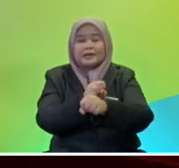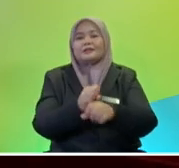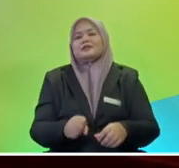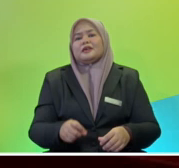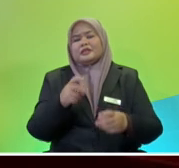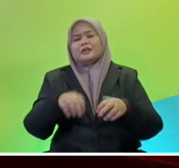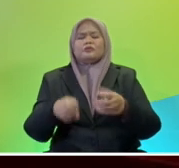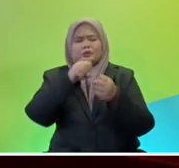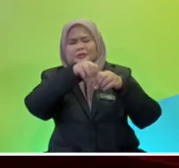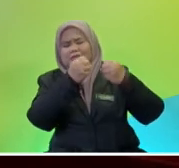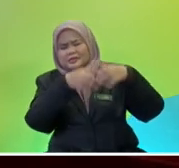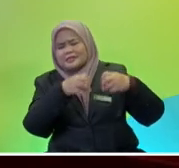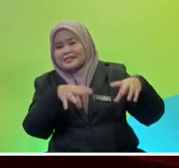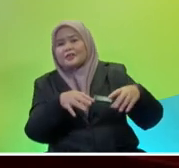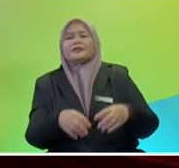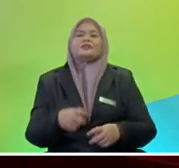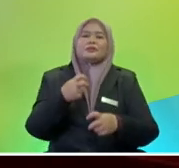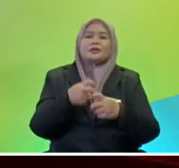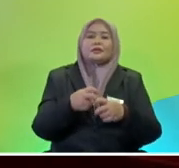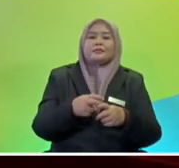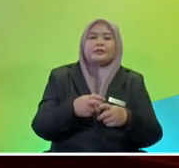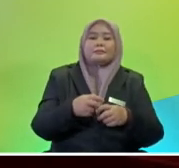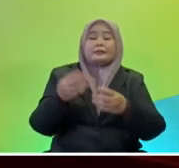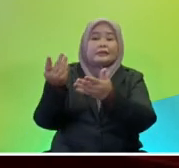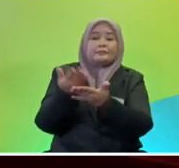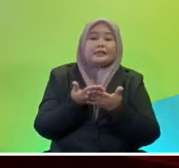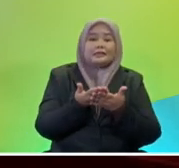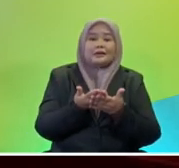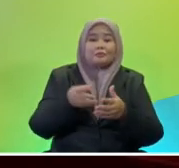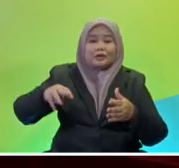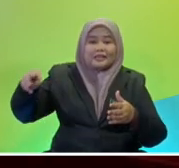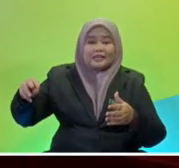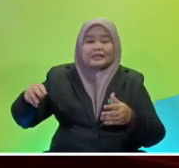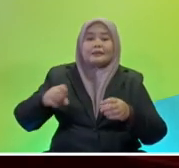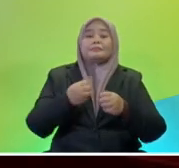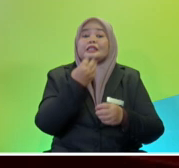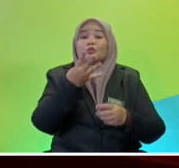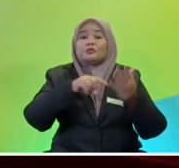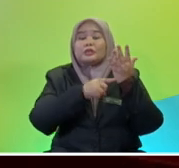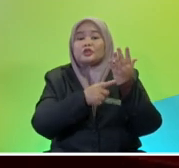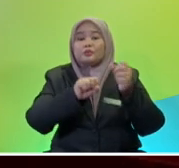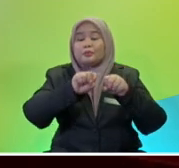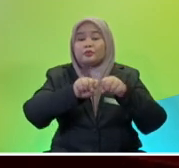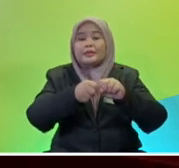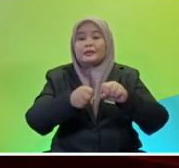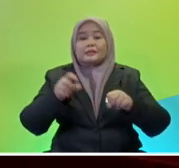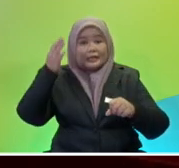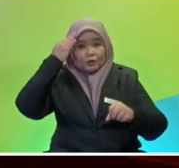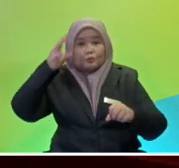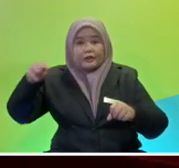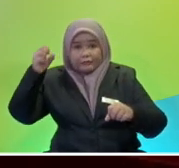sesat di belakang jadi kemudian suruh minta eee murid berangkat smule supaya enak tengok pemahaman Mereka